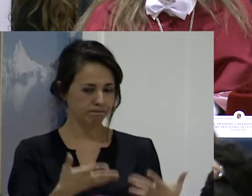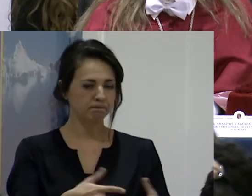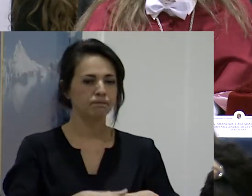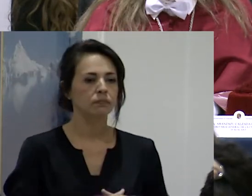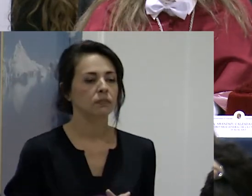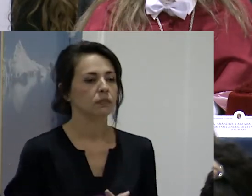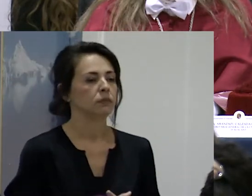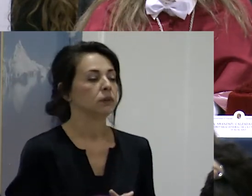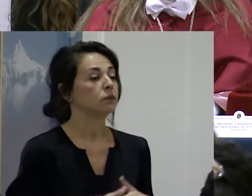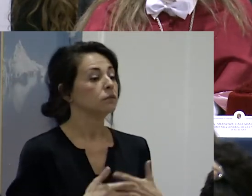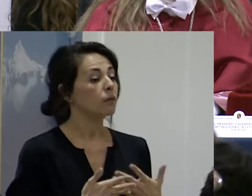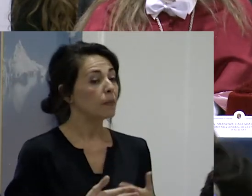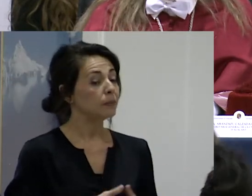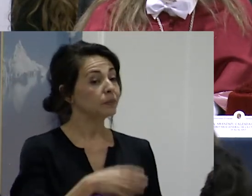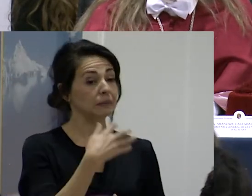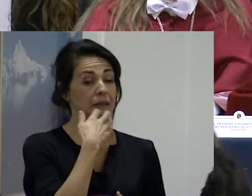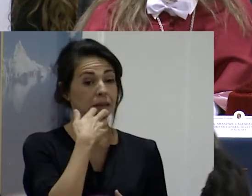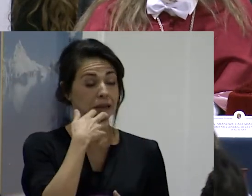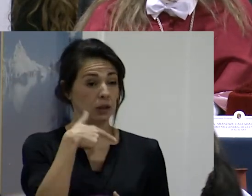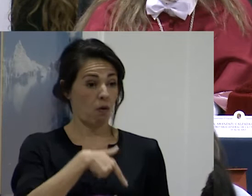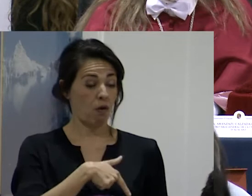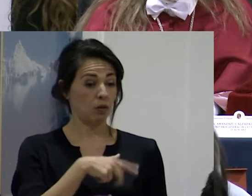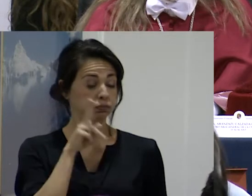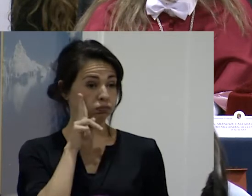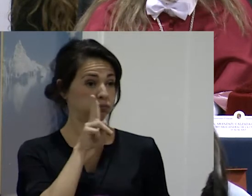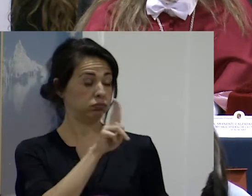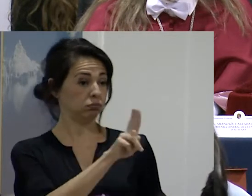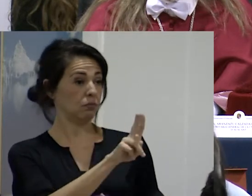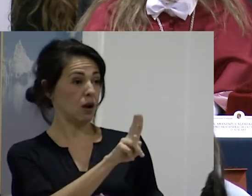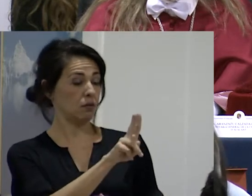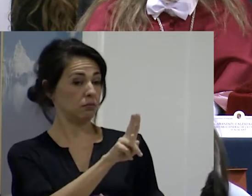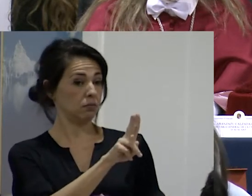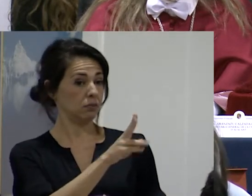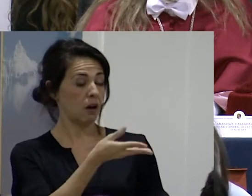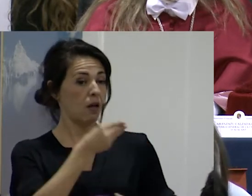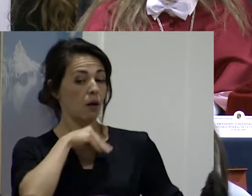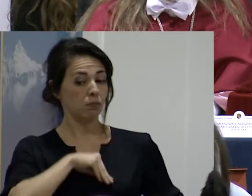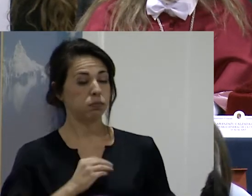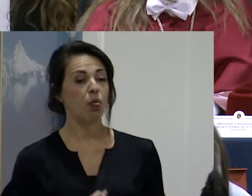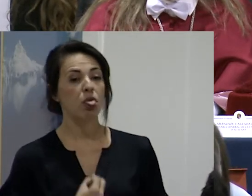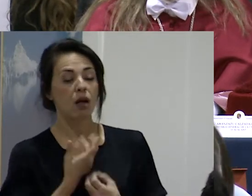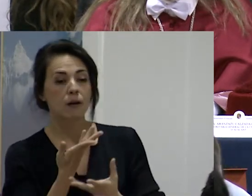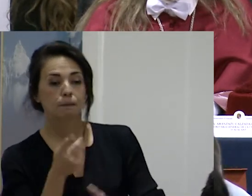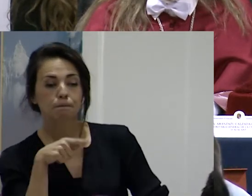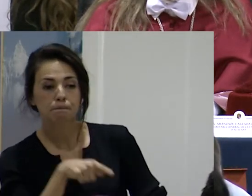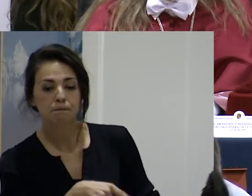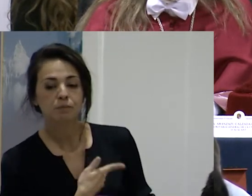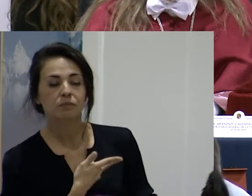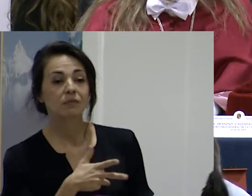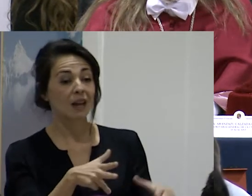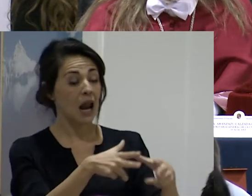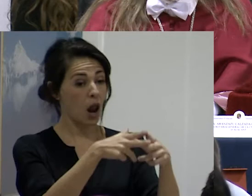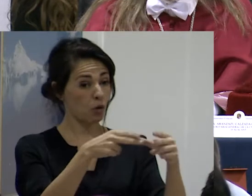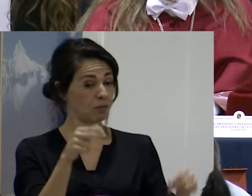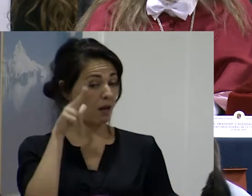D'interpretació parlem avui. I si d'interpretació parlem avui, tinc que parlar i reconèixer a la universitat que ha triat